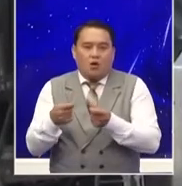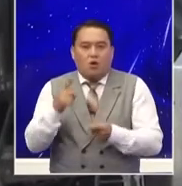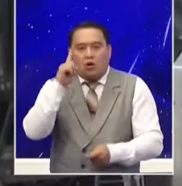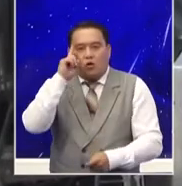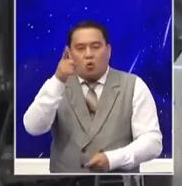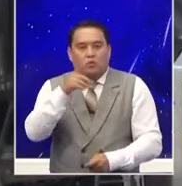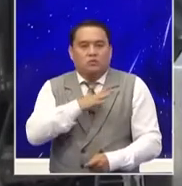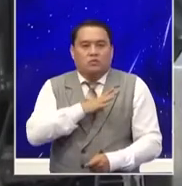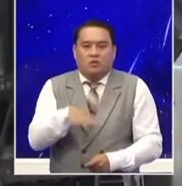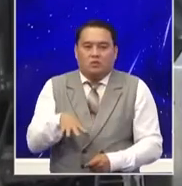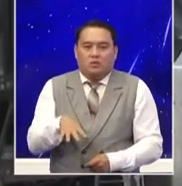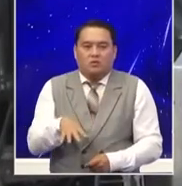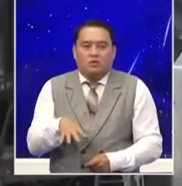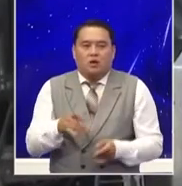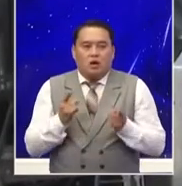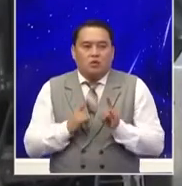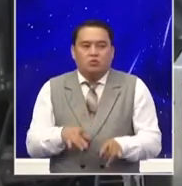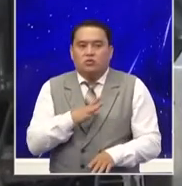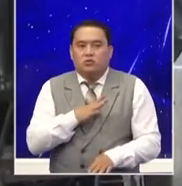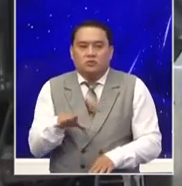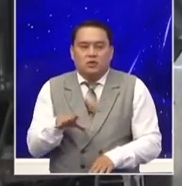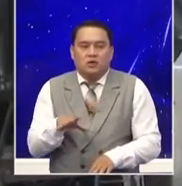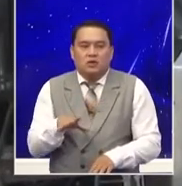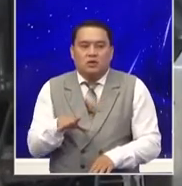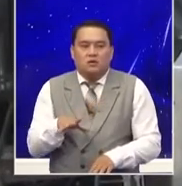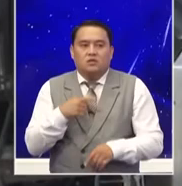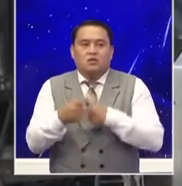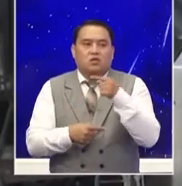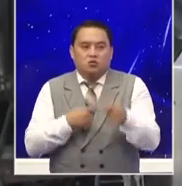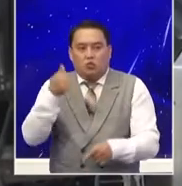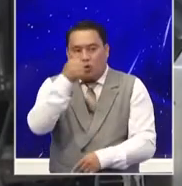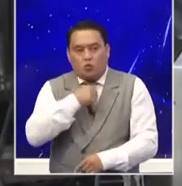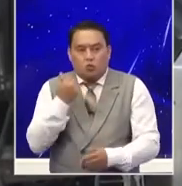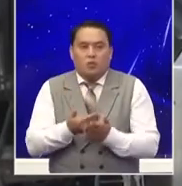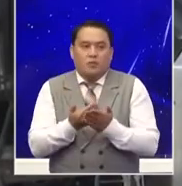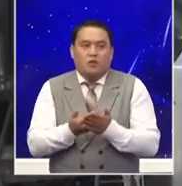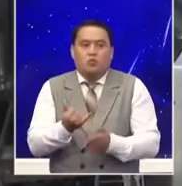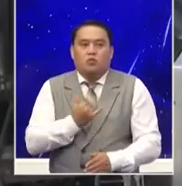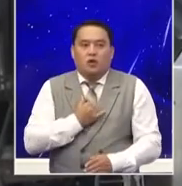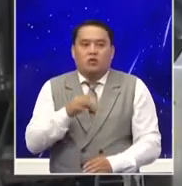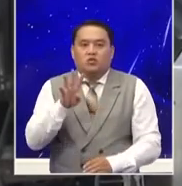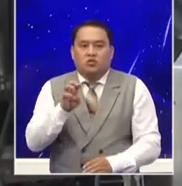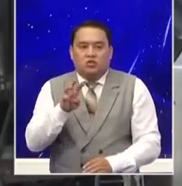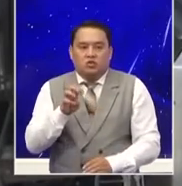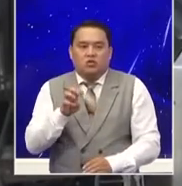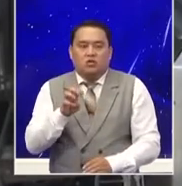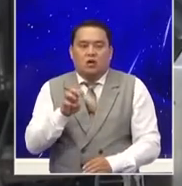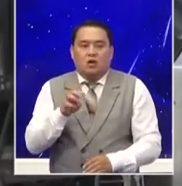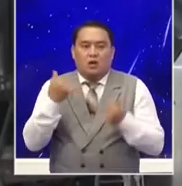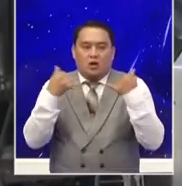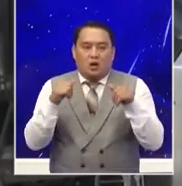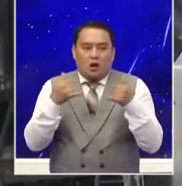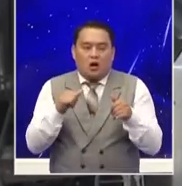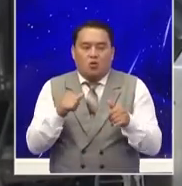еще пока отел пошел. В конце года у нас будет примерно 400 голов